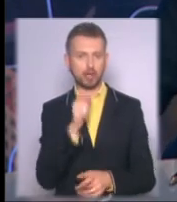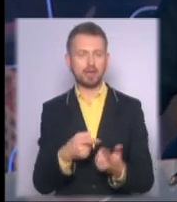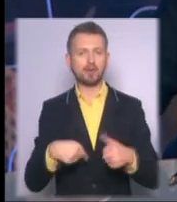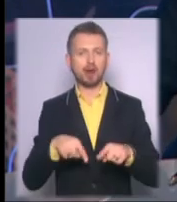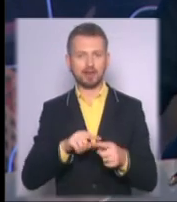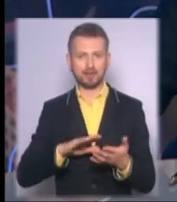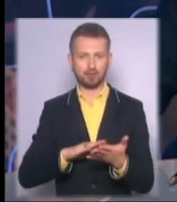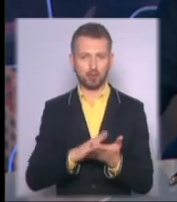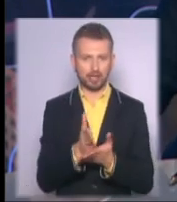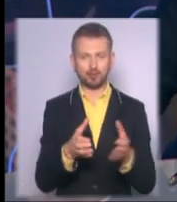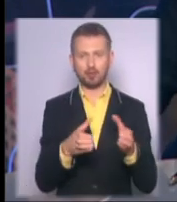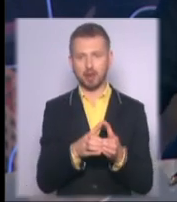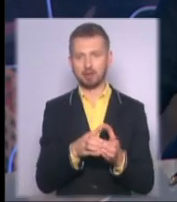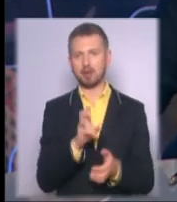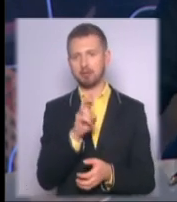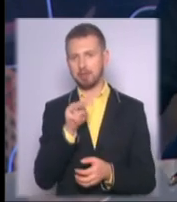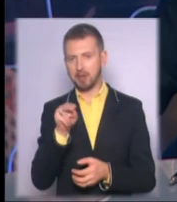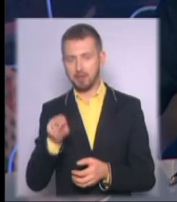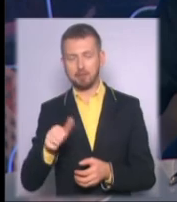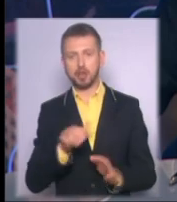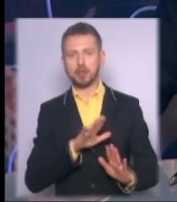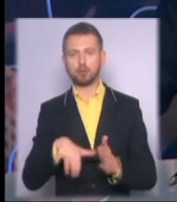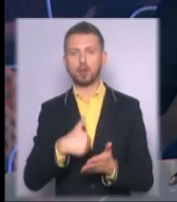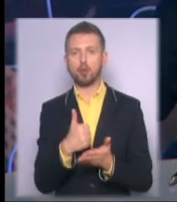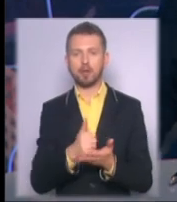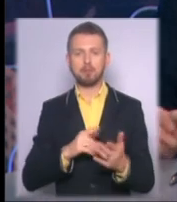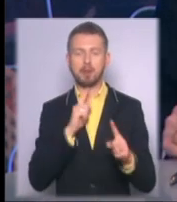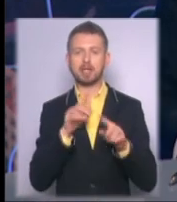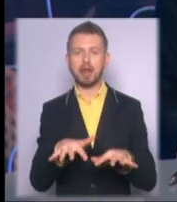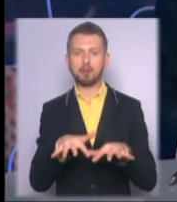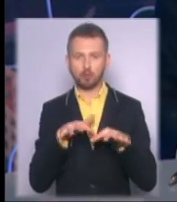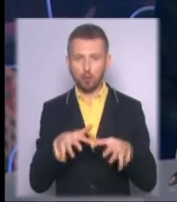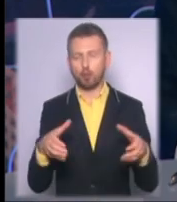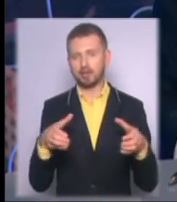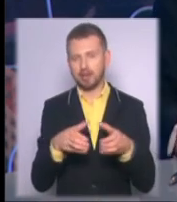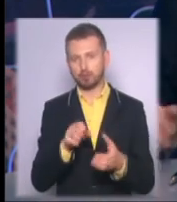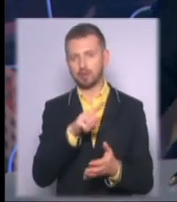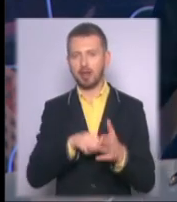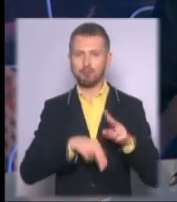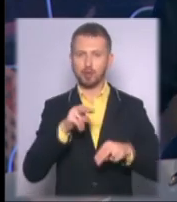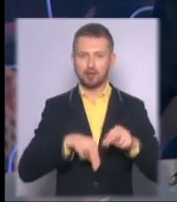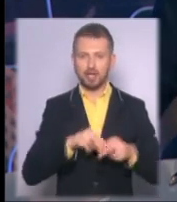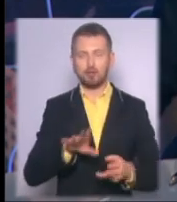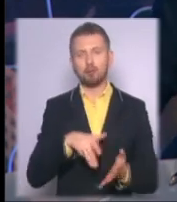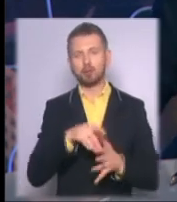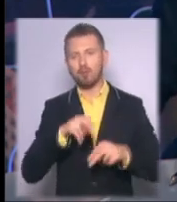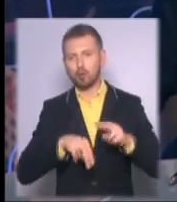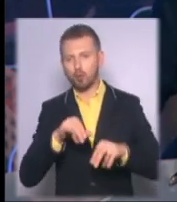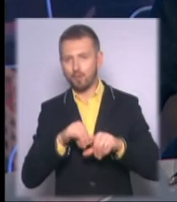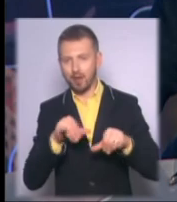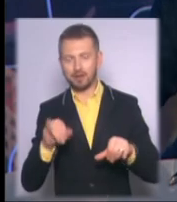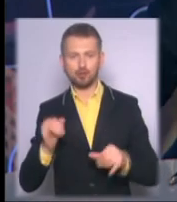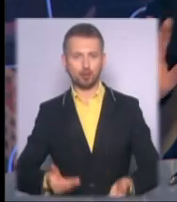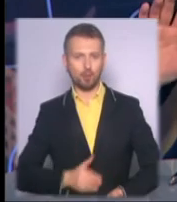партії «Блок Петра Порошенка», перший заступник голови парламентського комітету з питань будівництва, містобудування і житлово-комунального господарства. Далі будемо говорити